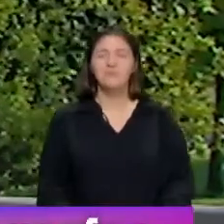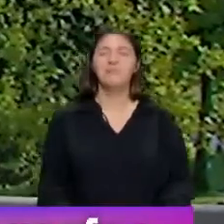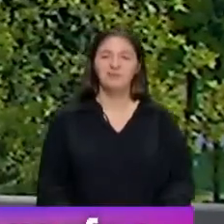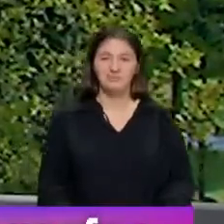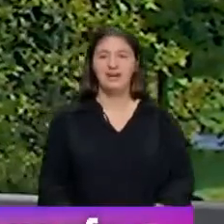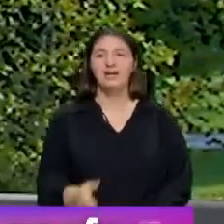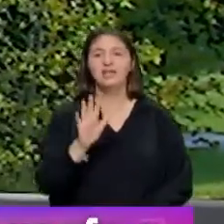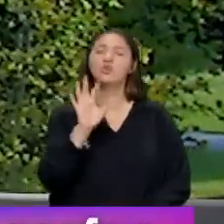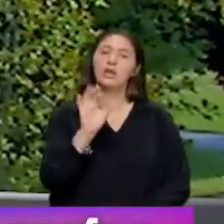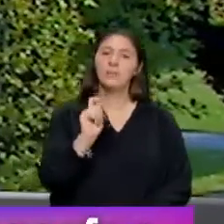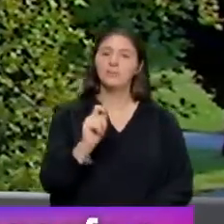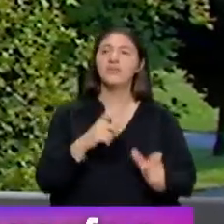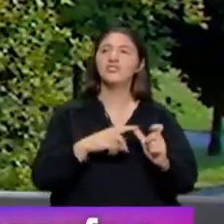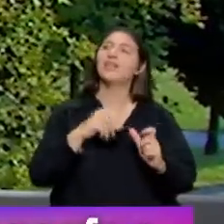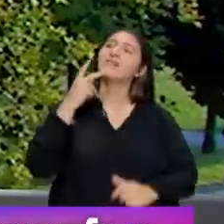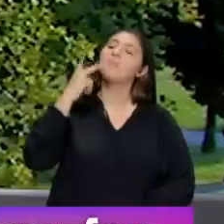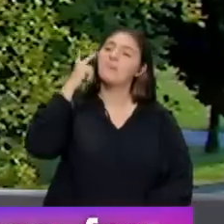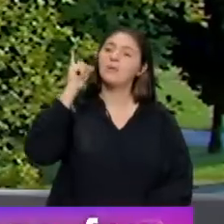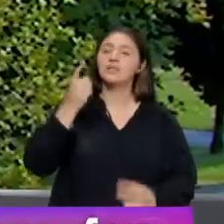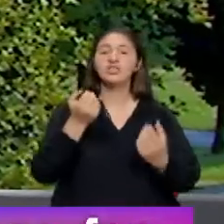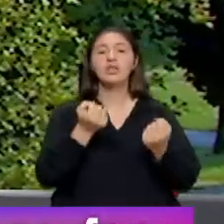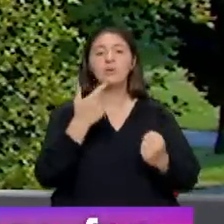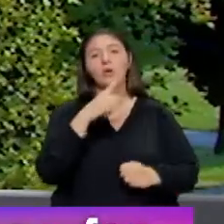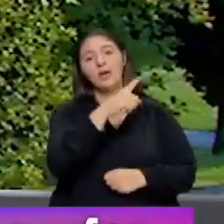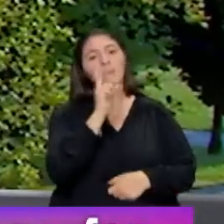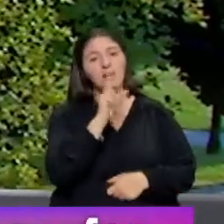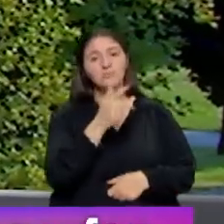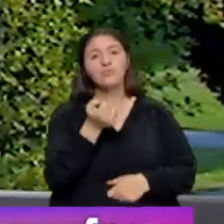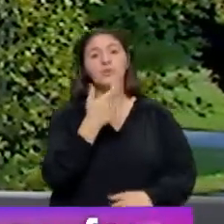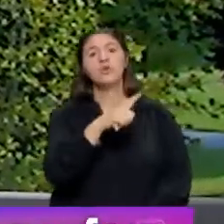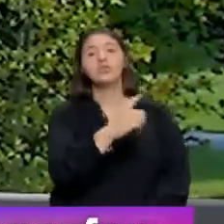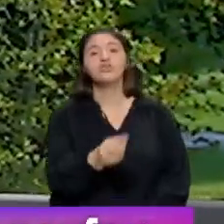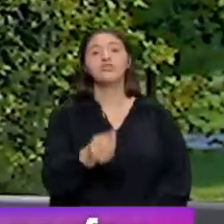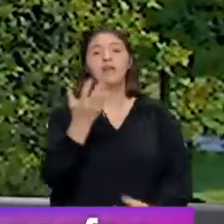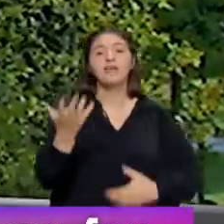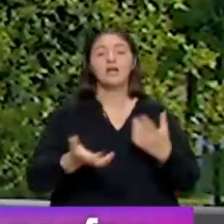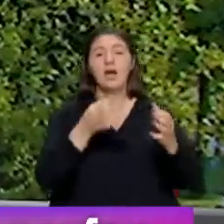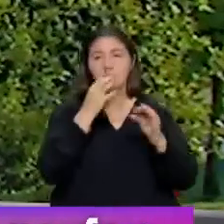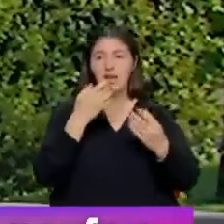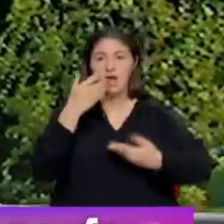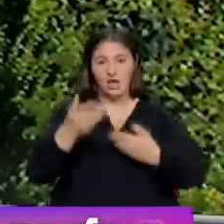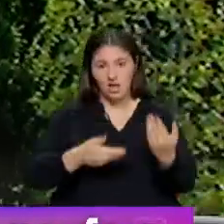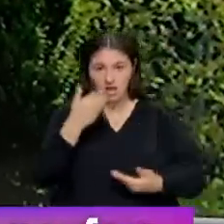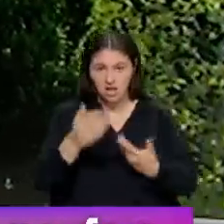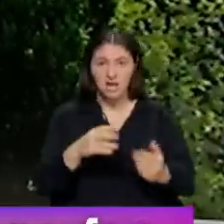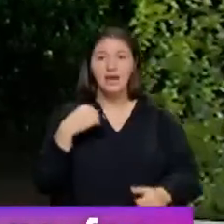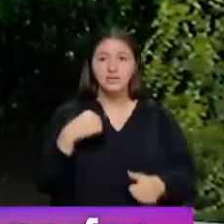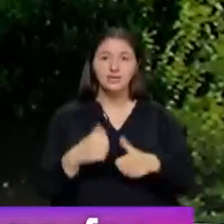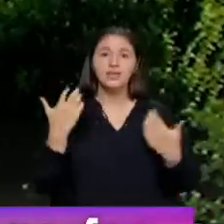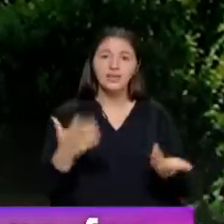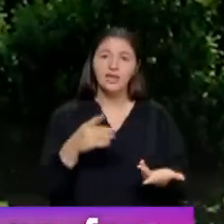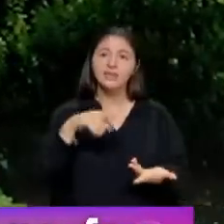ya da şöyle yapalım şeynaz abla bir çekme köye gidelim Çekmeköy'de çıkan yangının haberini paylaşalım yine